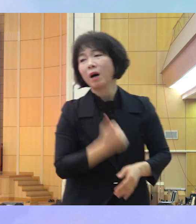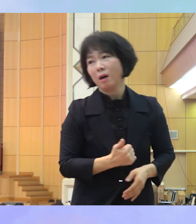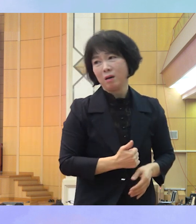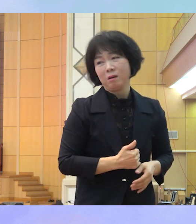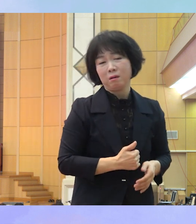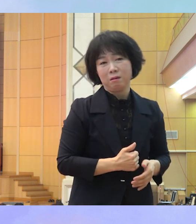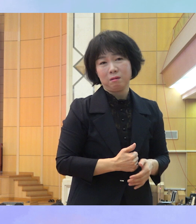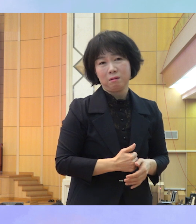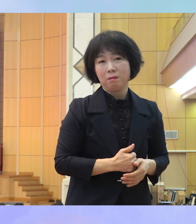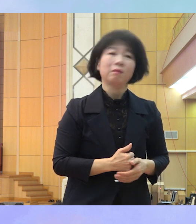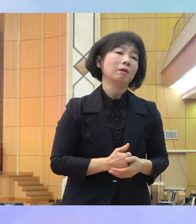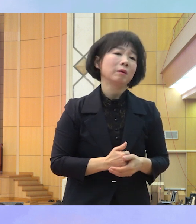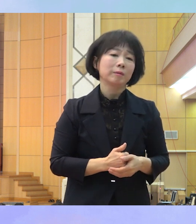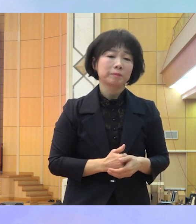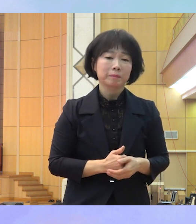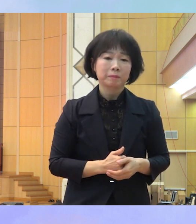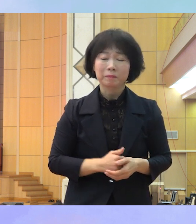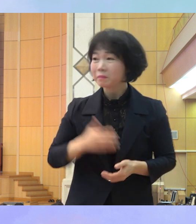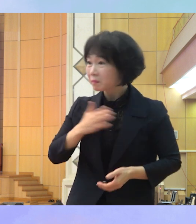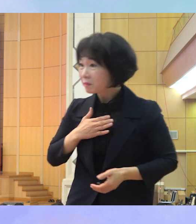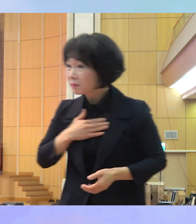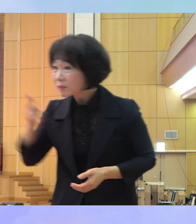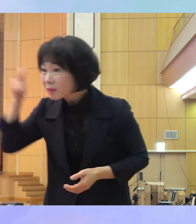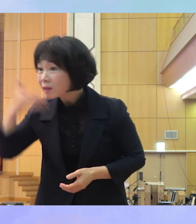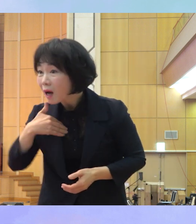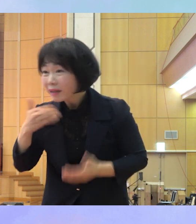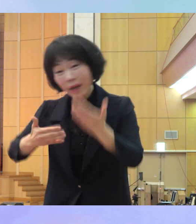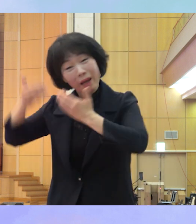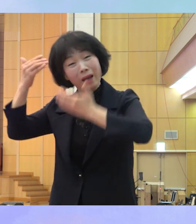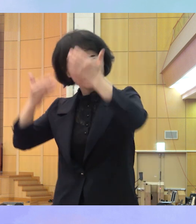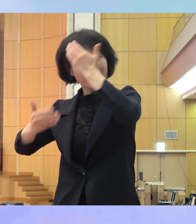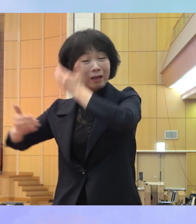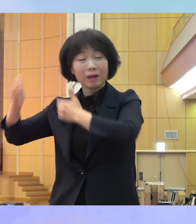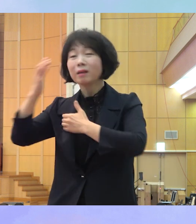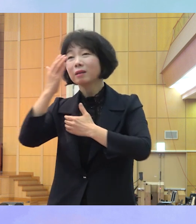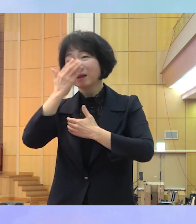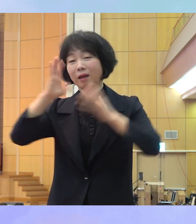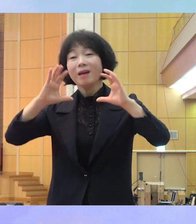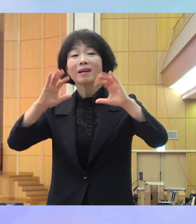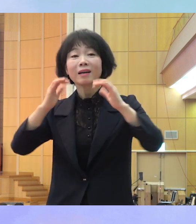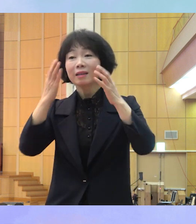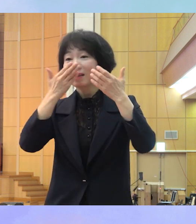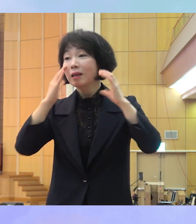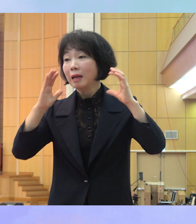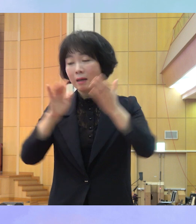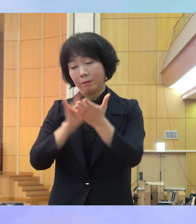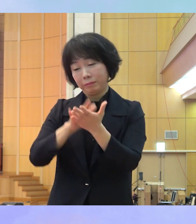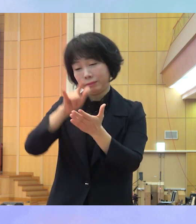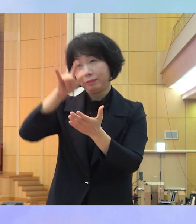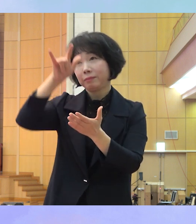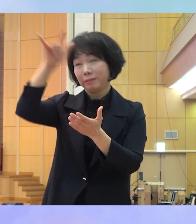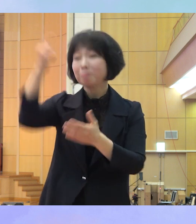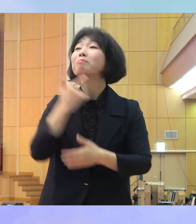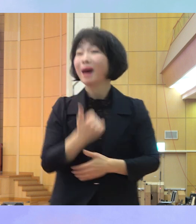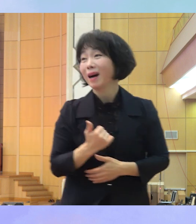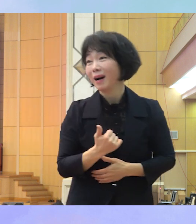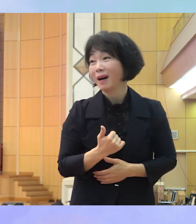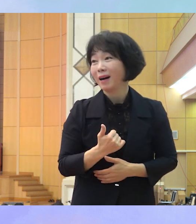성지순례 할 때 로마를 가봤어요. 로마 가봤더니 야,